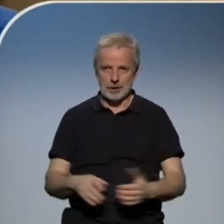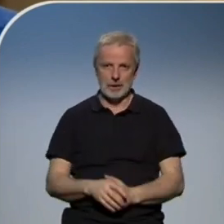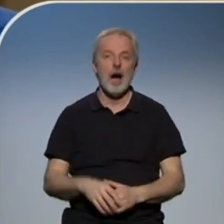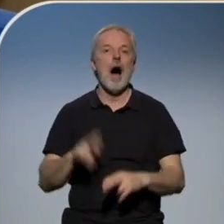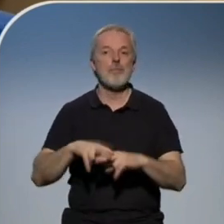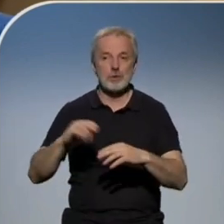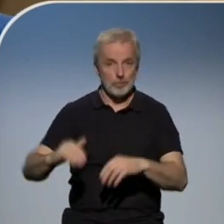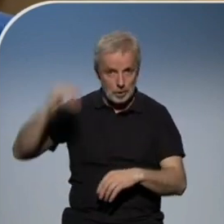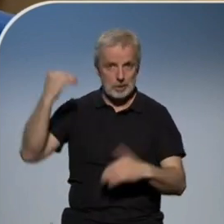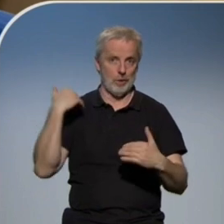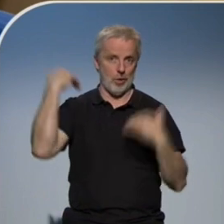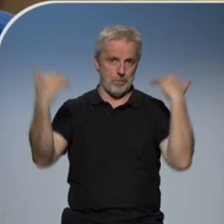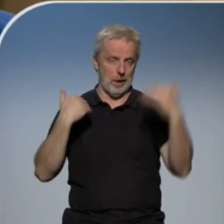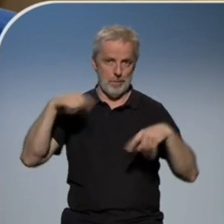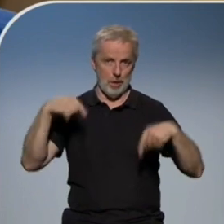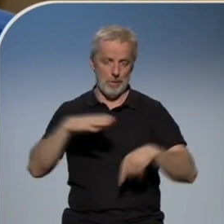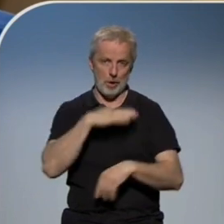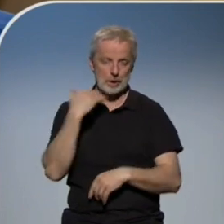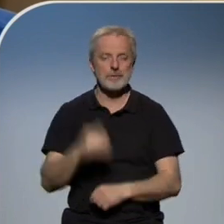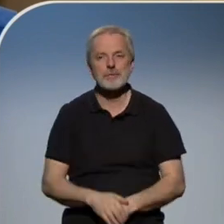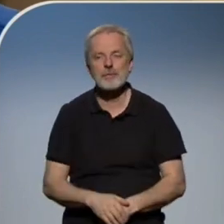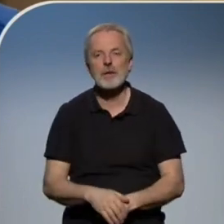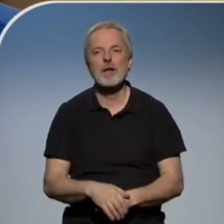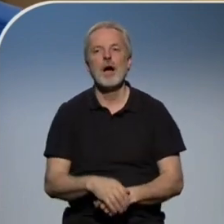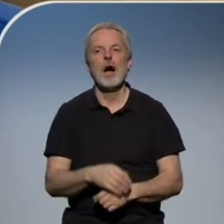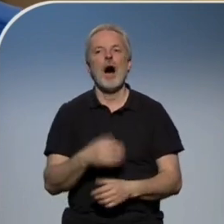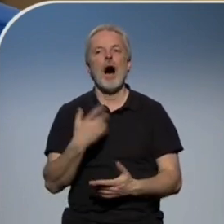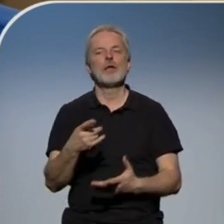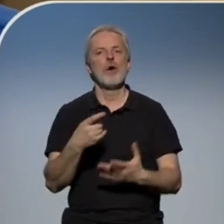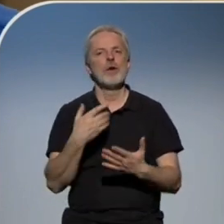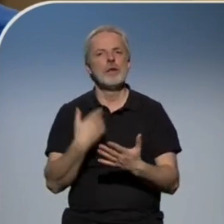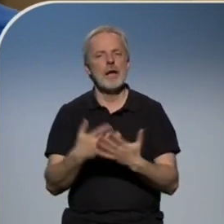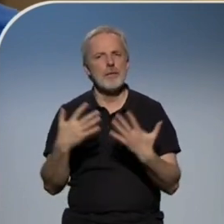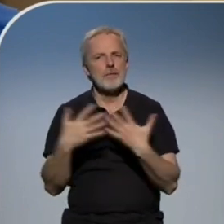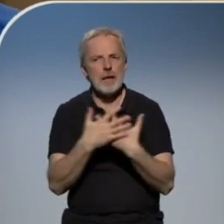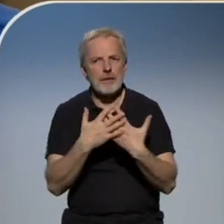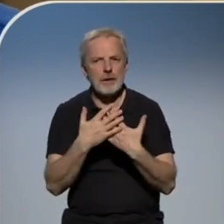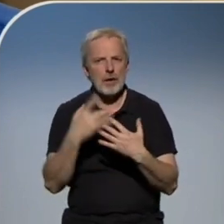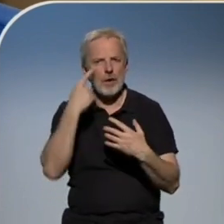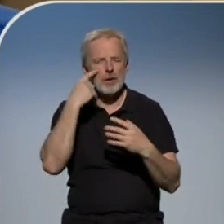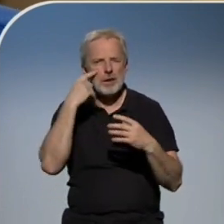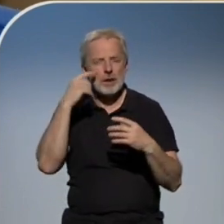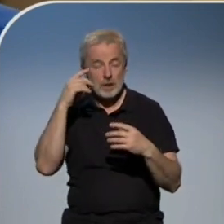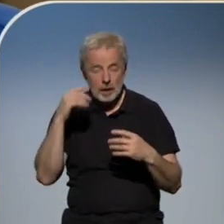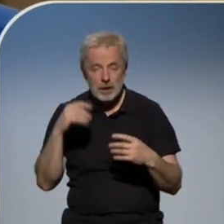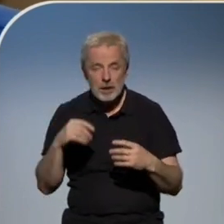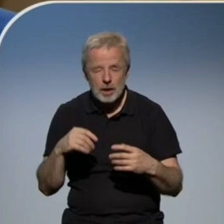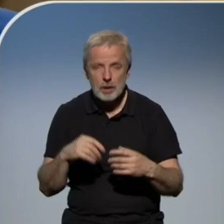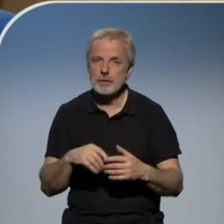čehokoliv. Co alergie a psychosomatika nebo různé tiky a podobně? Velký vliv, obrovský vliv. Vždycky to napětí způsobí